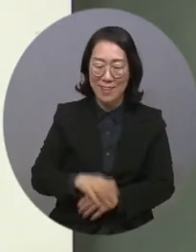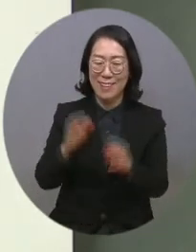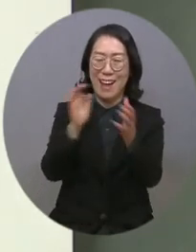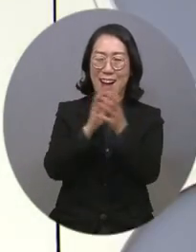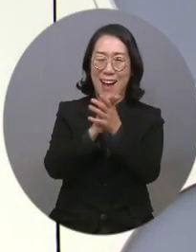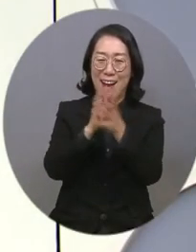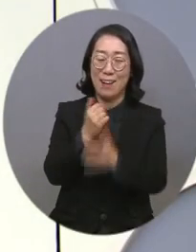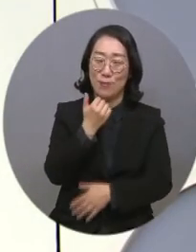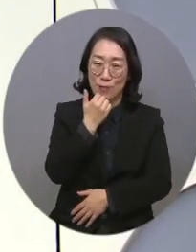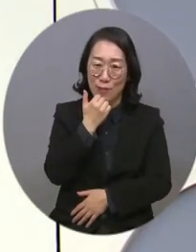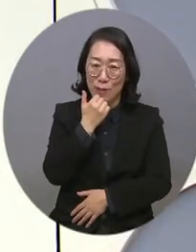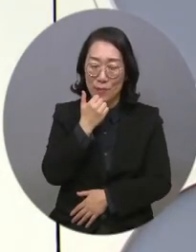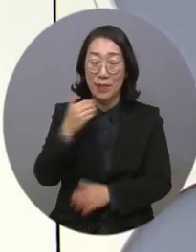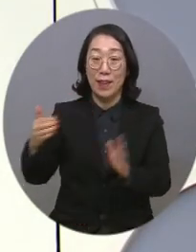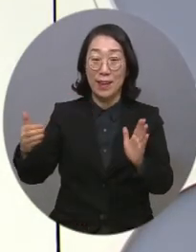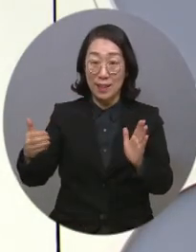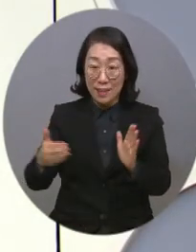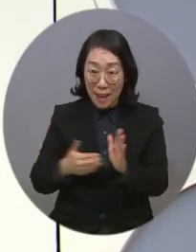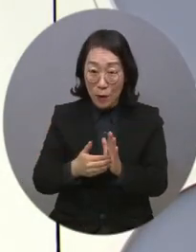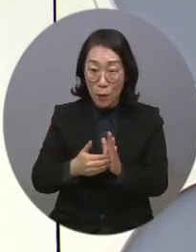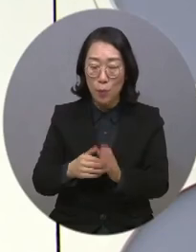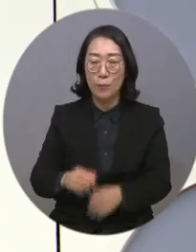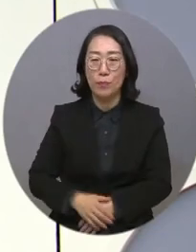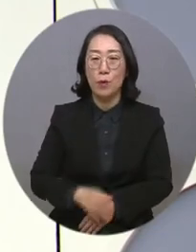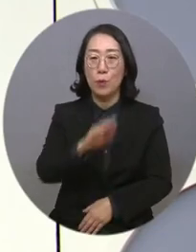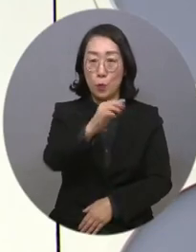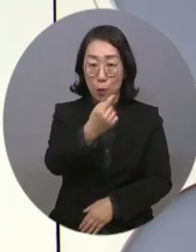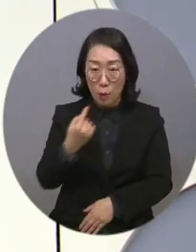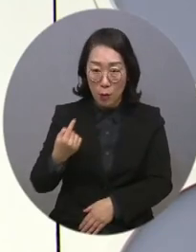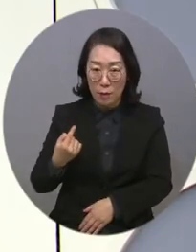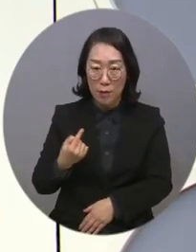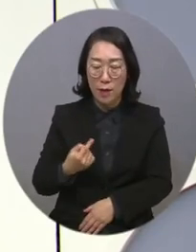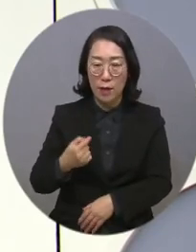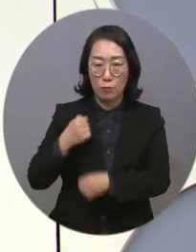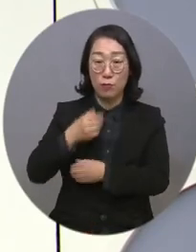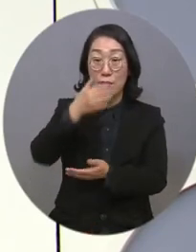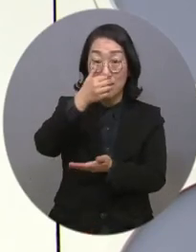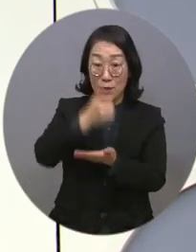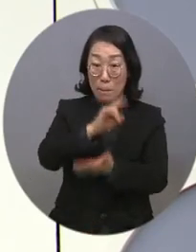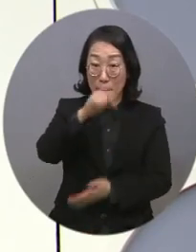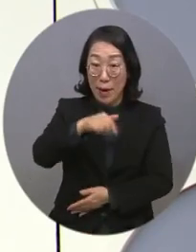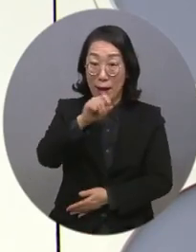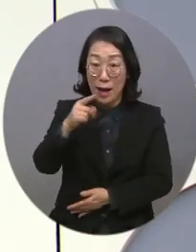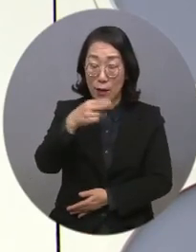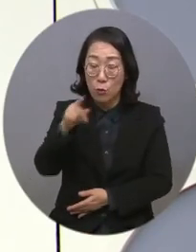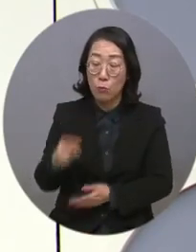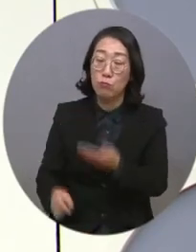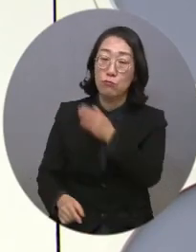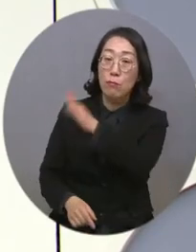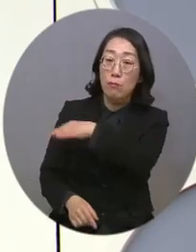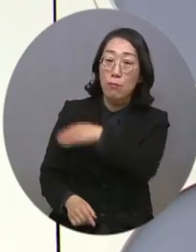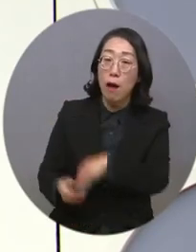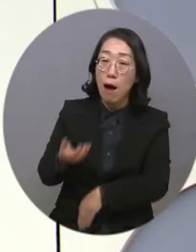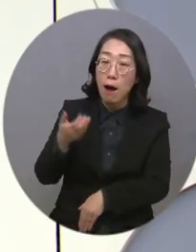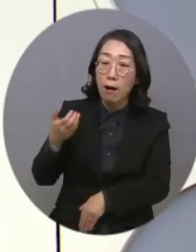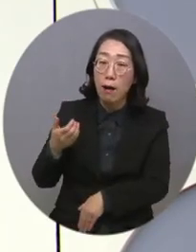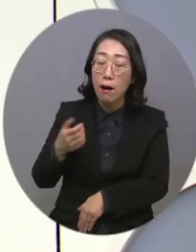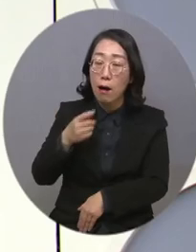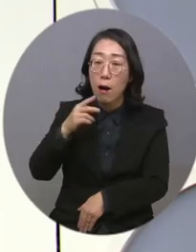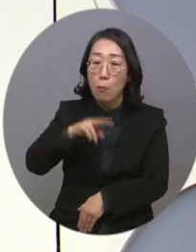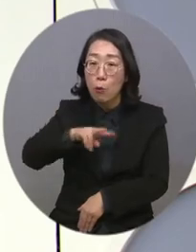쳤어요. 끝난 다음에 이제 연설 끝난 다음에 올 때 그 맥아더 장군이 박수름 부관한테 아까 그 미국 속담을